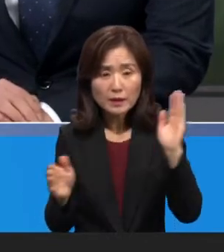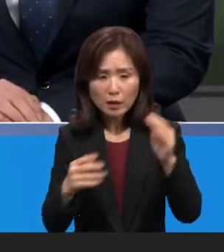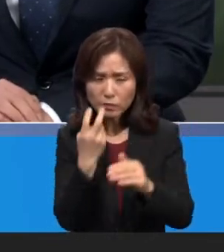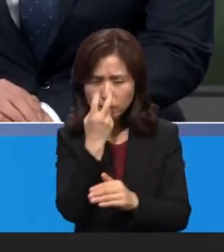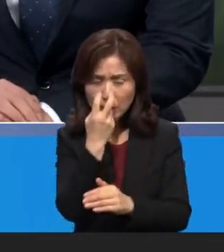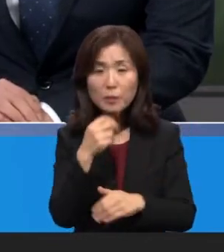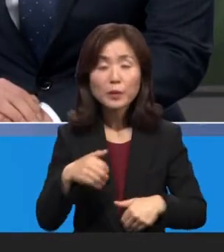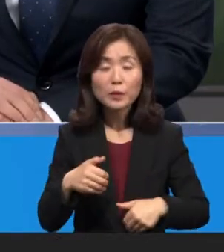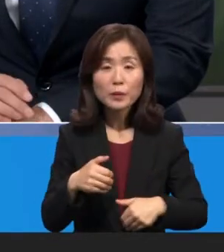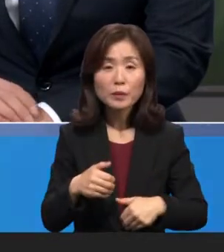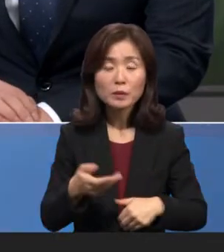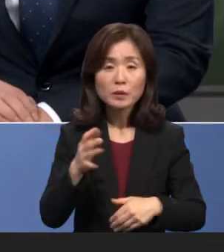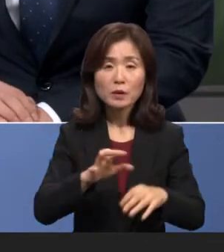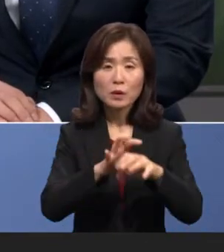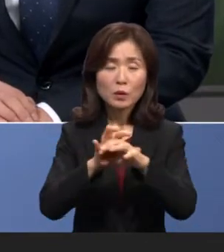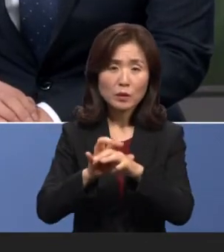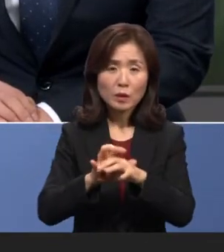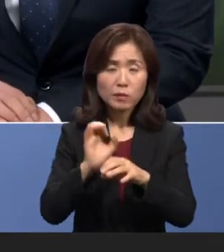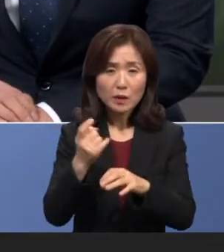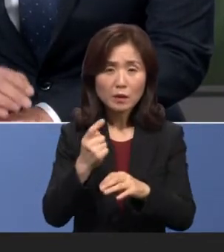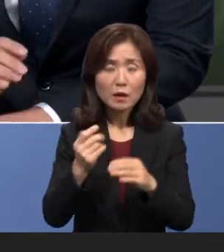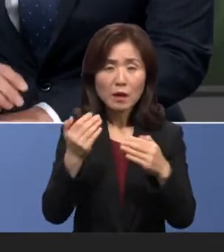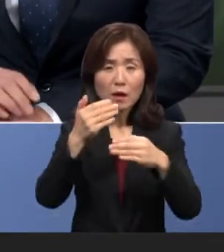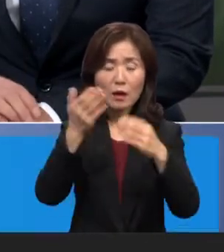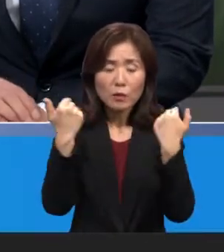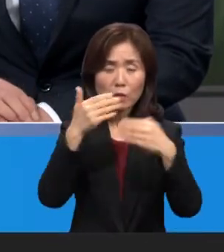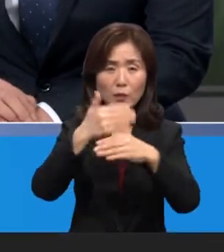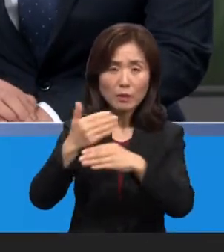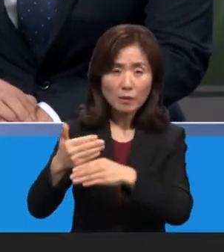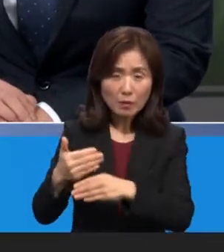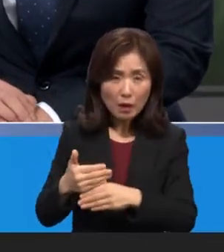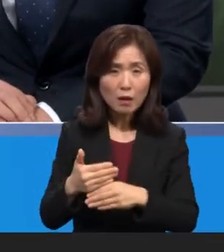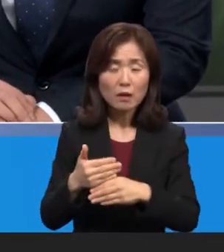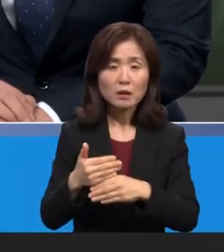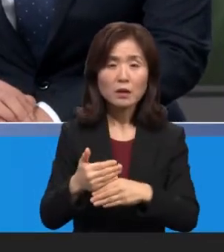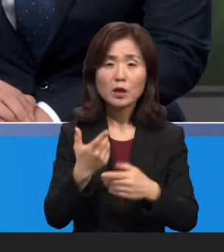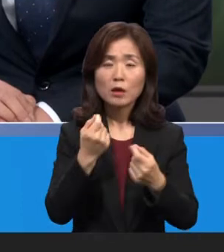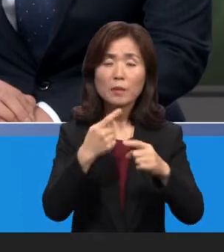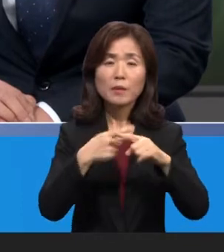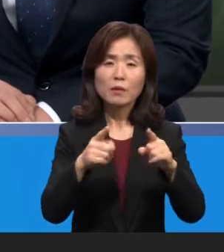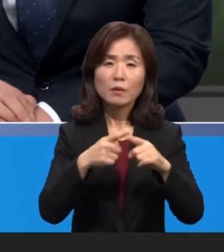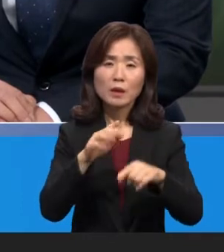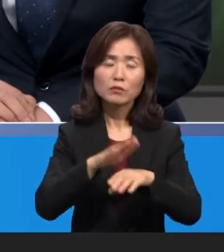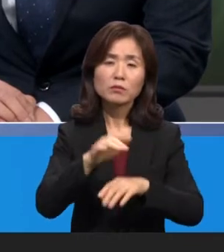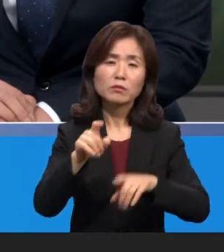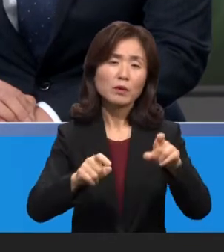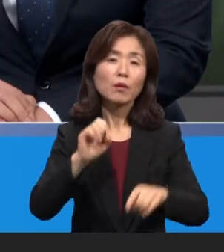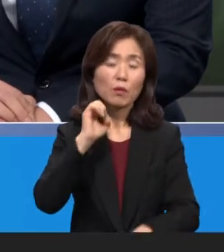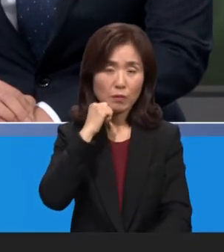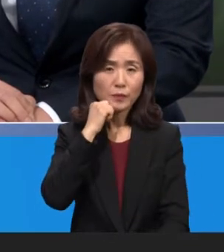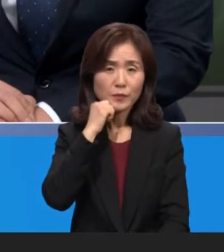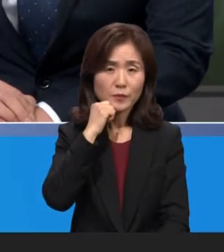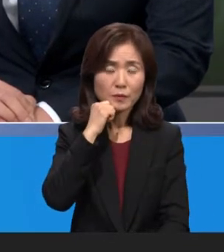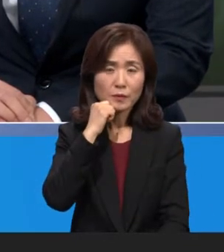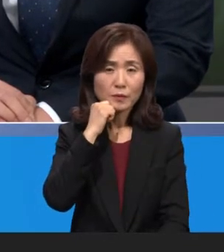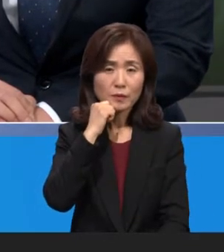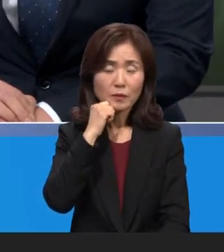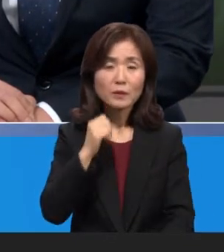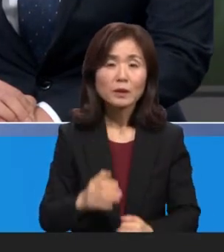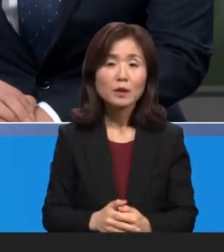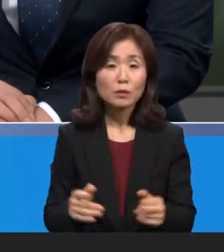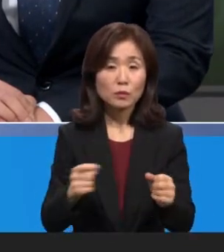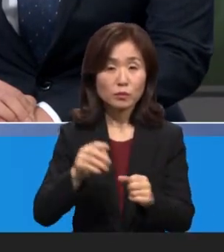역으로 학교가 문을 열지 않고 대면 수업이 힘든 상황에서 이런 평가를 수행 하기가 어려운 겁니다 이런 상황에